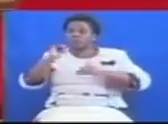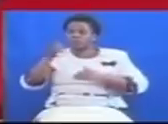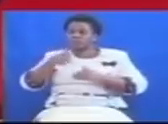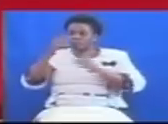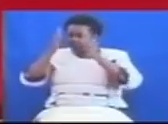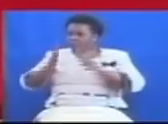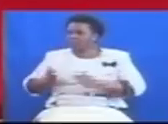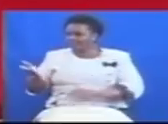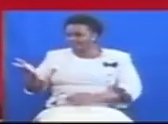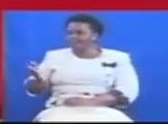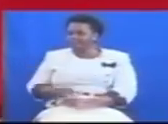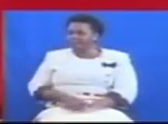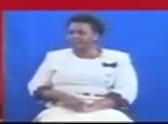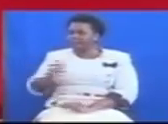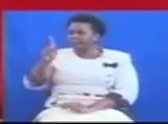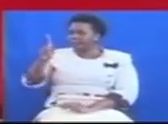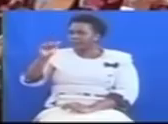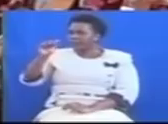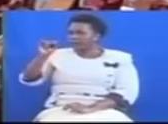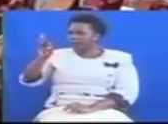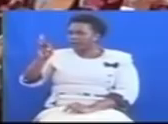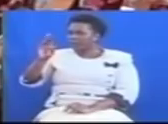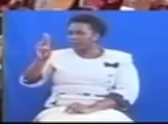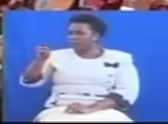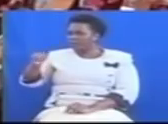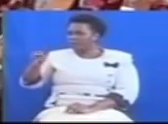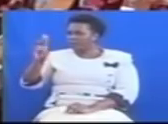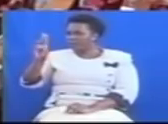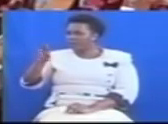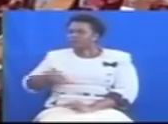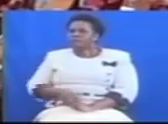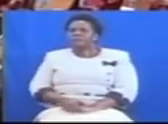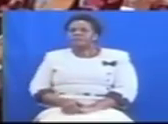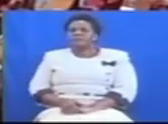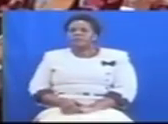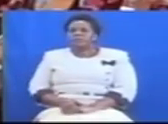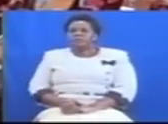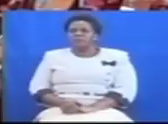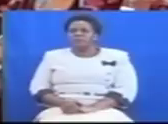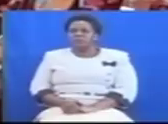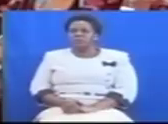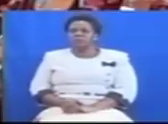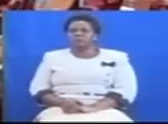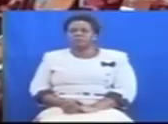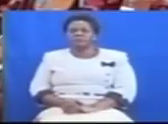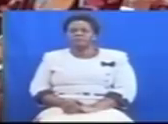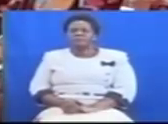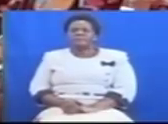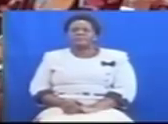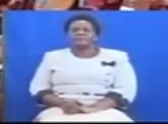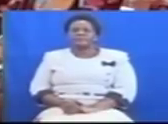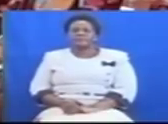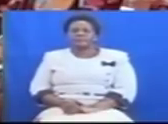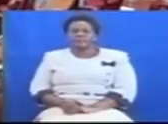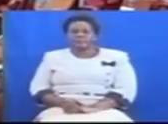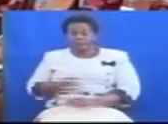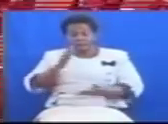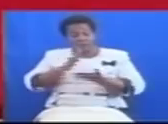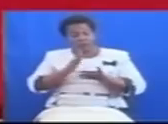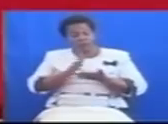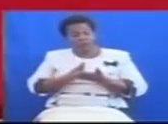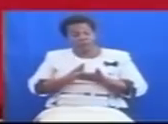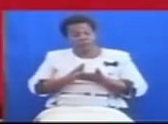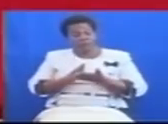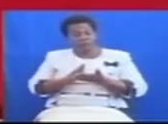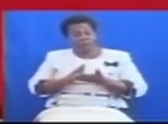Mheshimiwa Dalali Peter Kafumu, mbunge wa Igunga, kama ifuatavyo. Mheshimiwa Naibu Spika, serikali inaendelea kutekelezaji wa